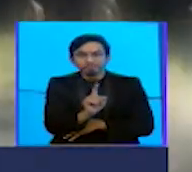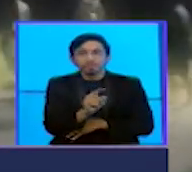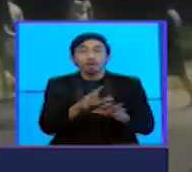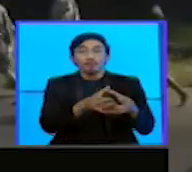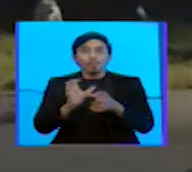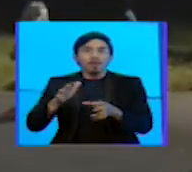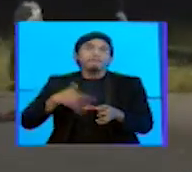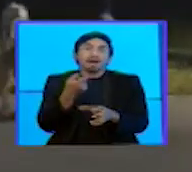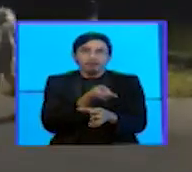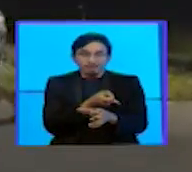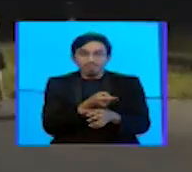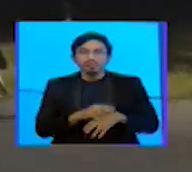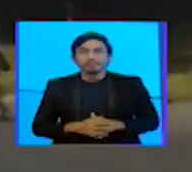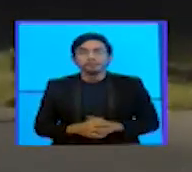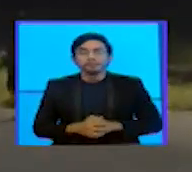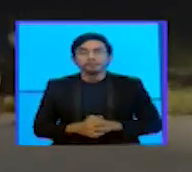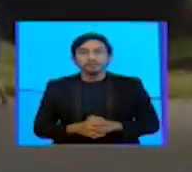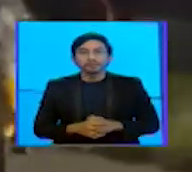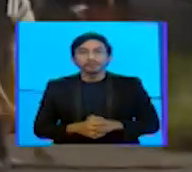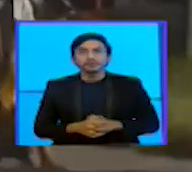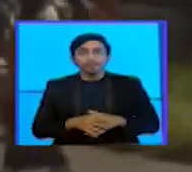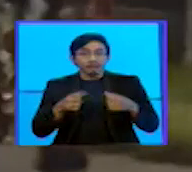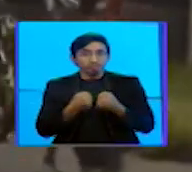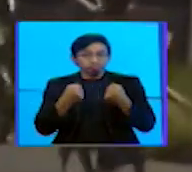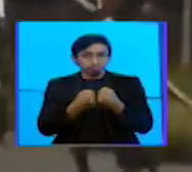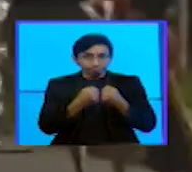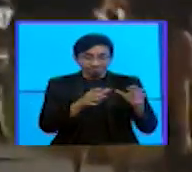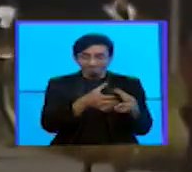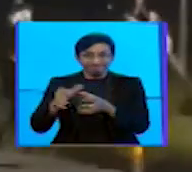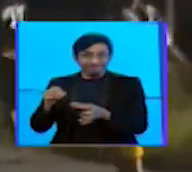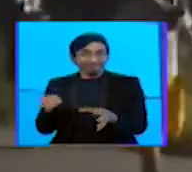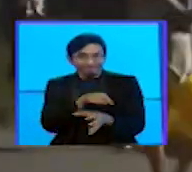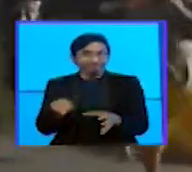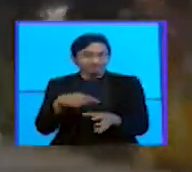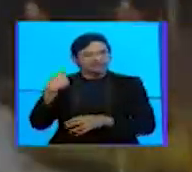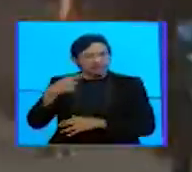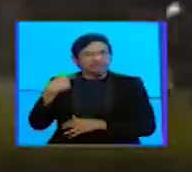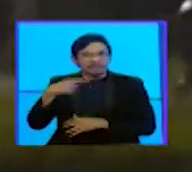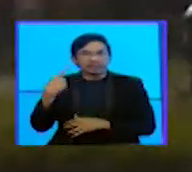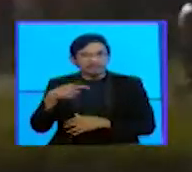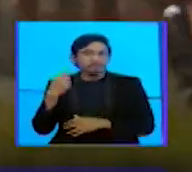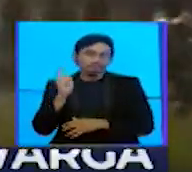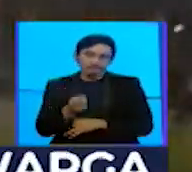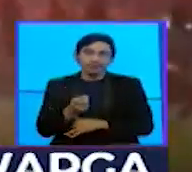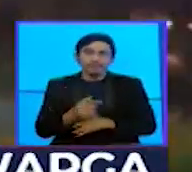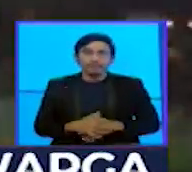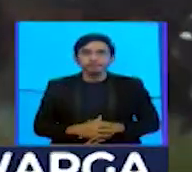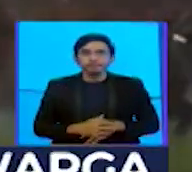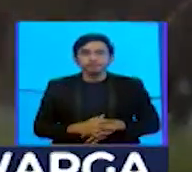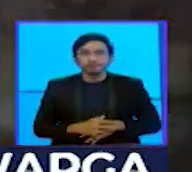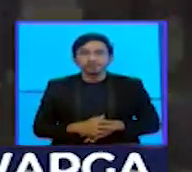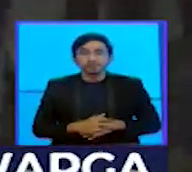juga. Aksi tawuran dua kelompok pemuda dengan petasan kembang api kerap terjadi di bulan Ramadan. Mengantisipasi tawuran, polisi